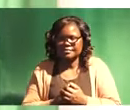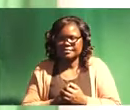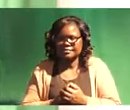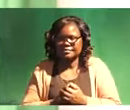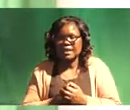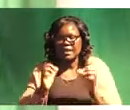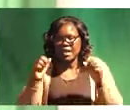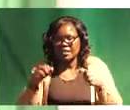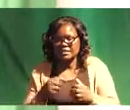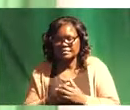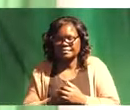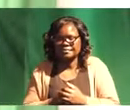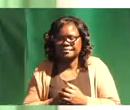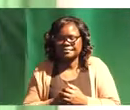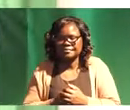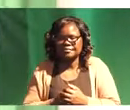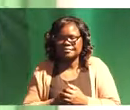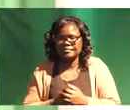Sindio?